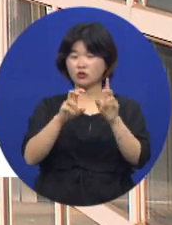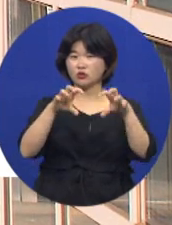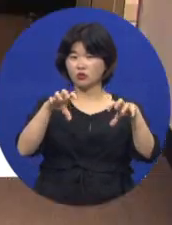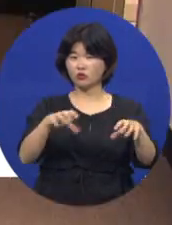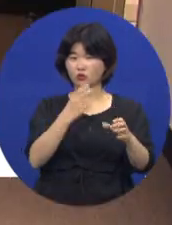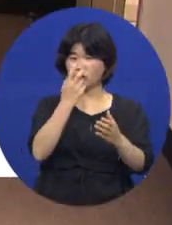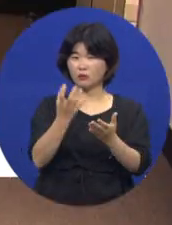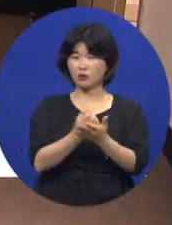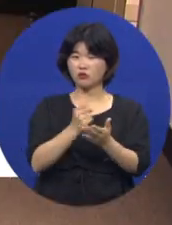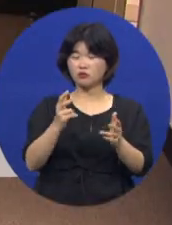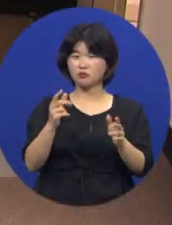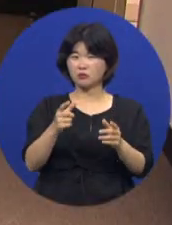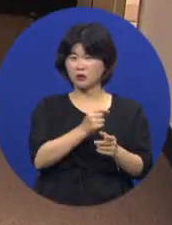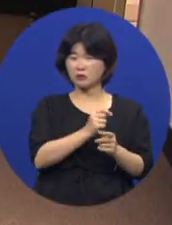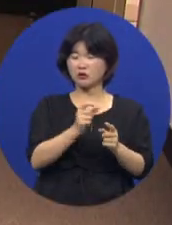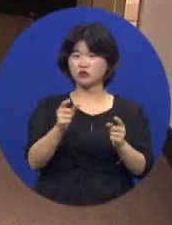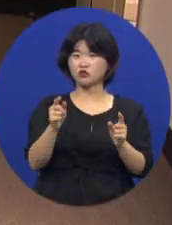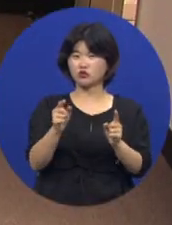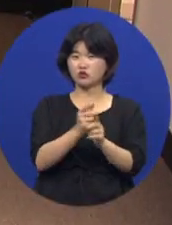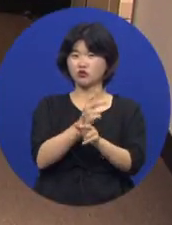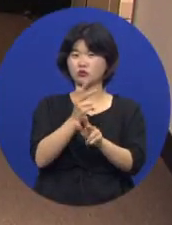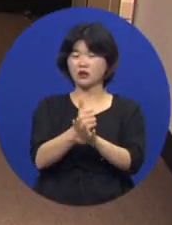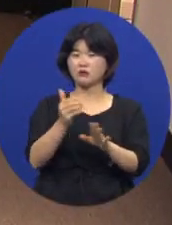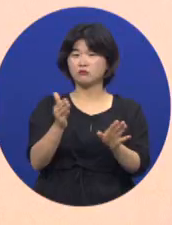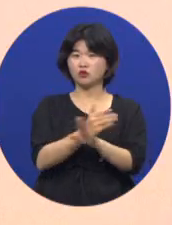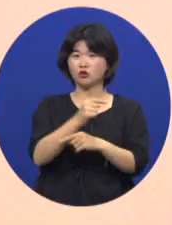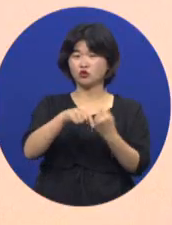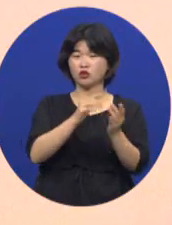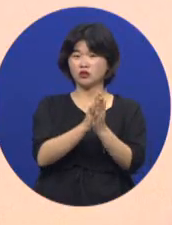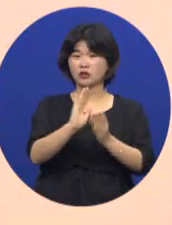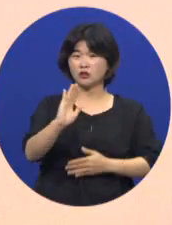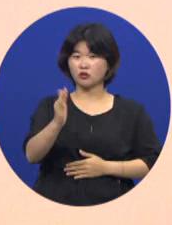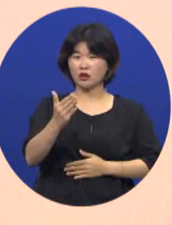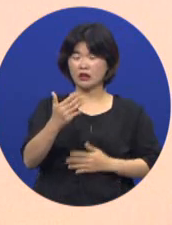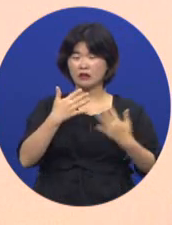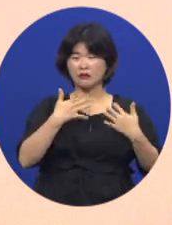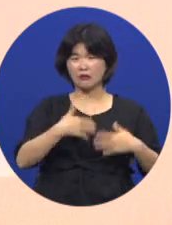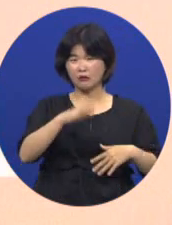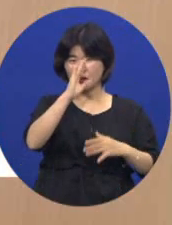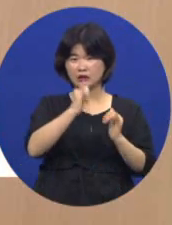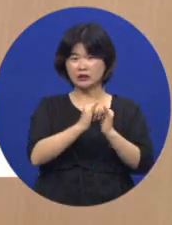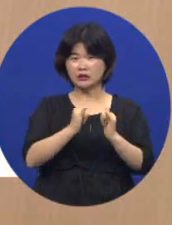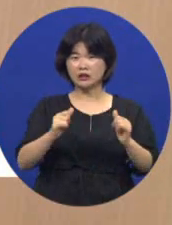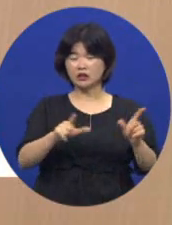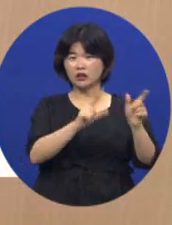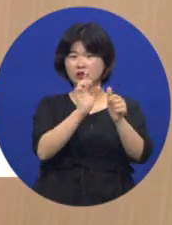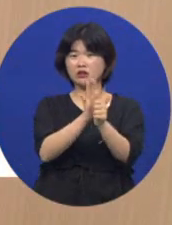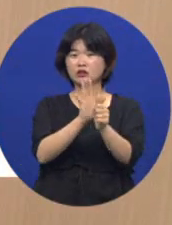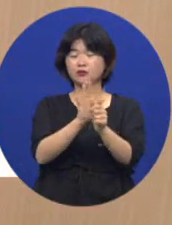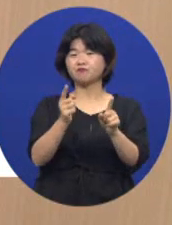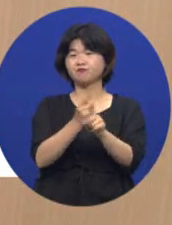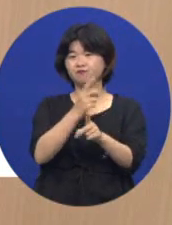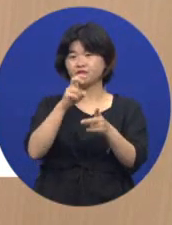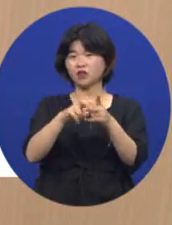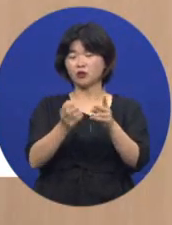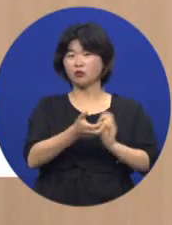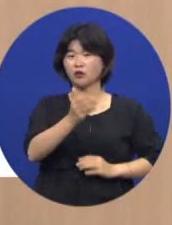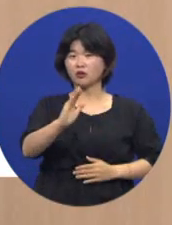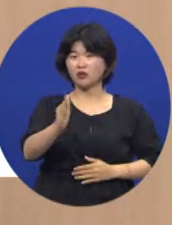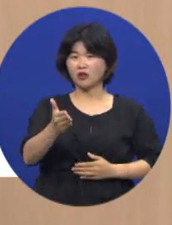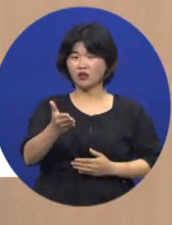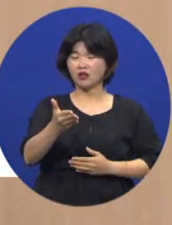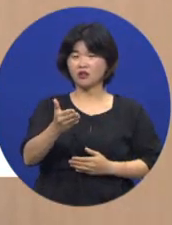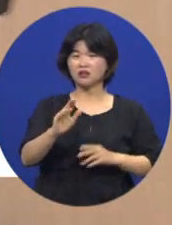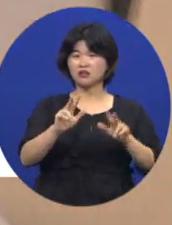빠르면 주말부터 운영하기로 했습니다 증상이 가벼운 환자를 생활 치료 센터 로 옮기고 세계 전담 치료